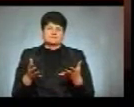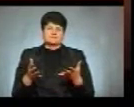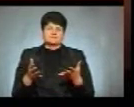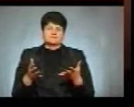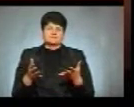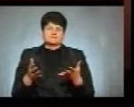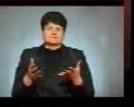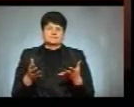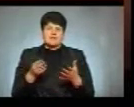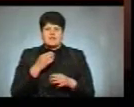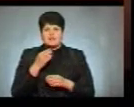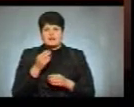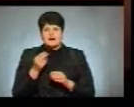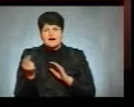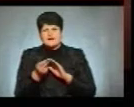пропагандистський,